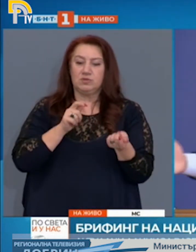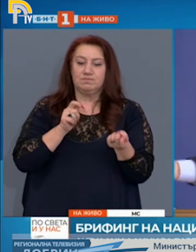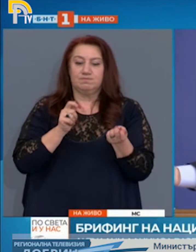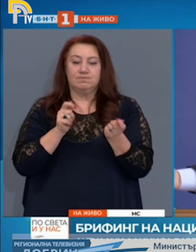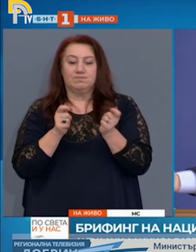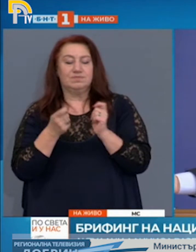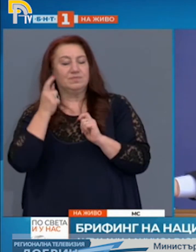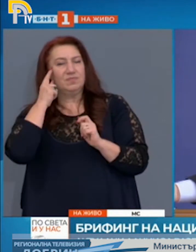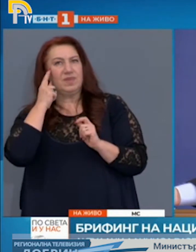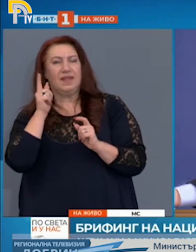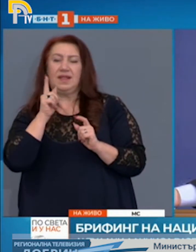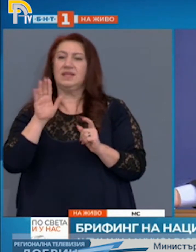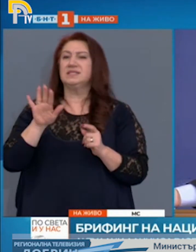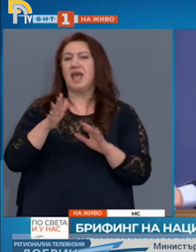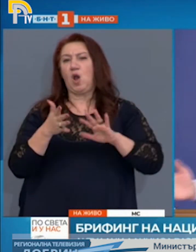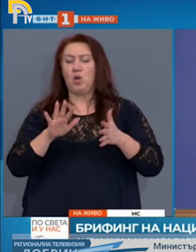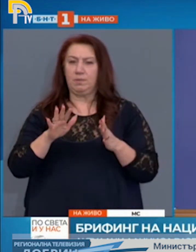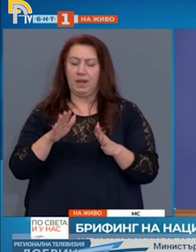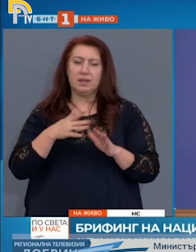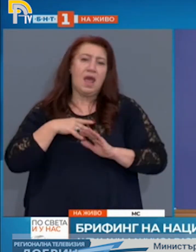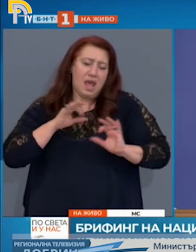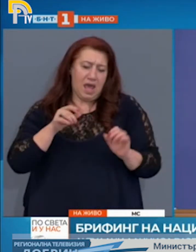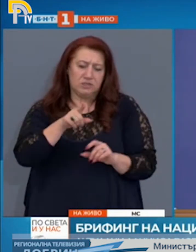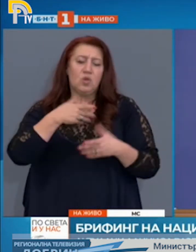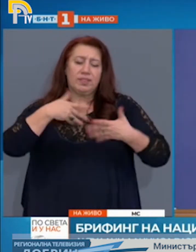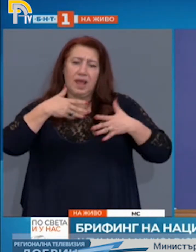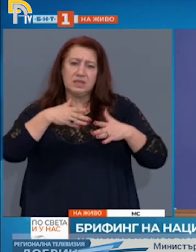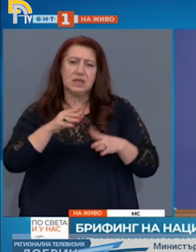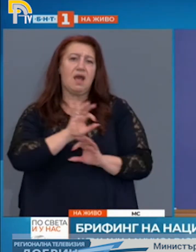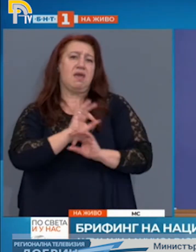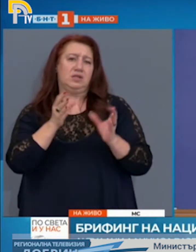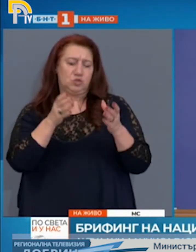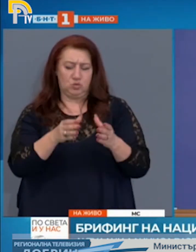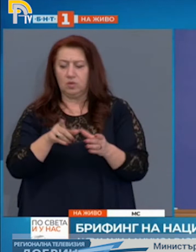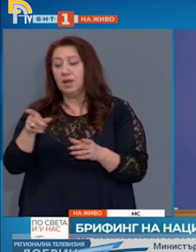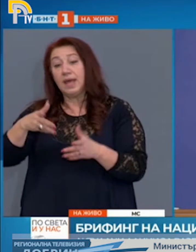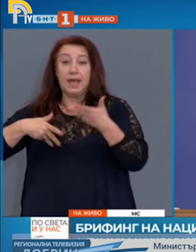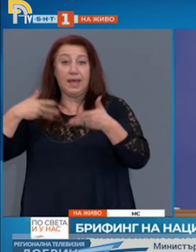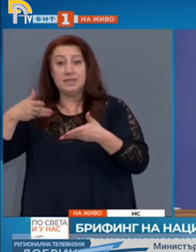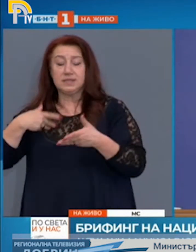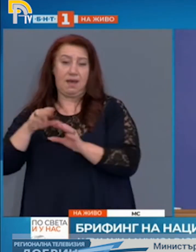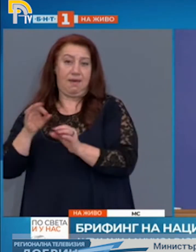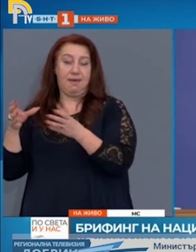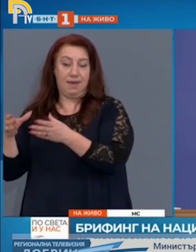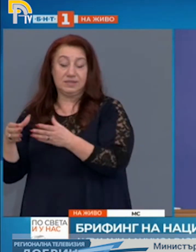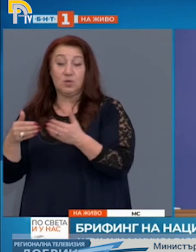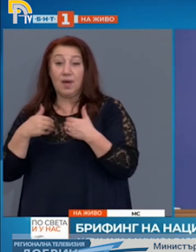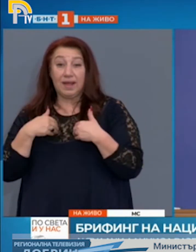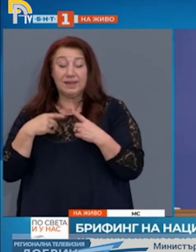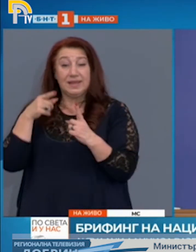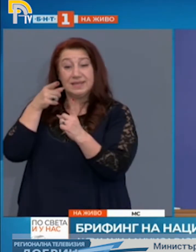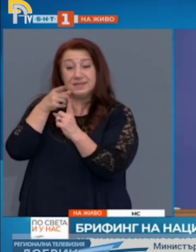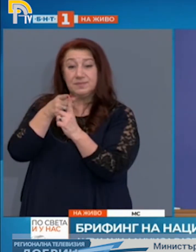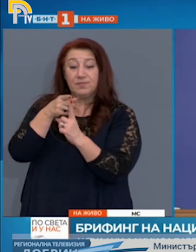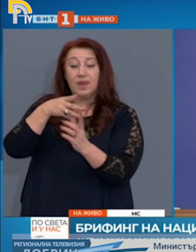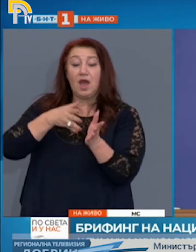които няма да се вакцинирате, ясно. Тези, които ще се вакцинират, също са ясни. Нашата таргетна група са онези хора, които са